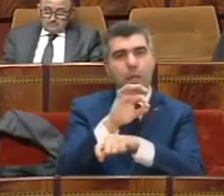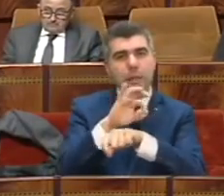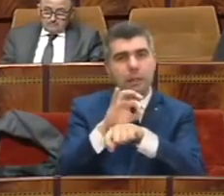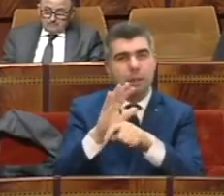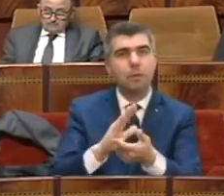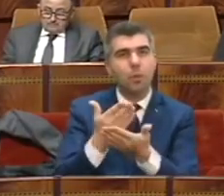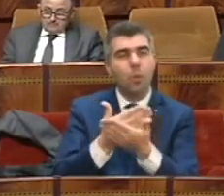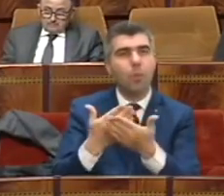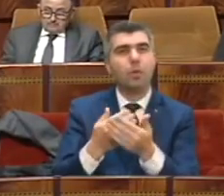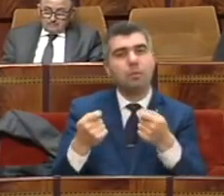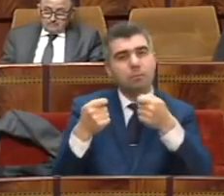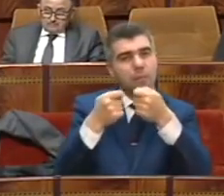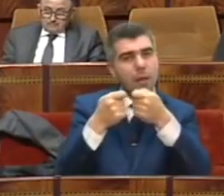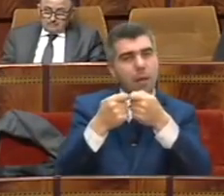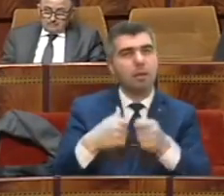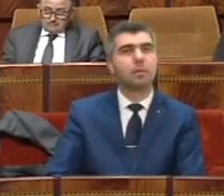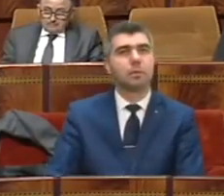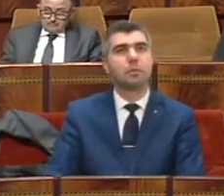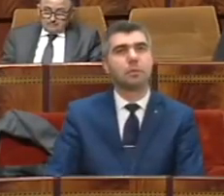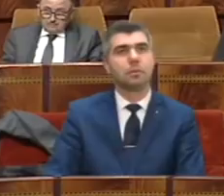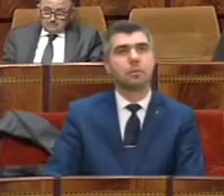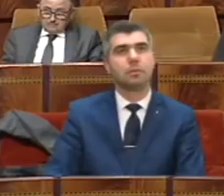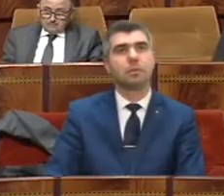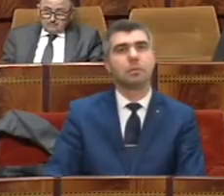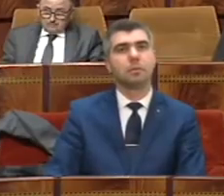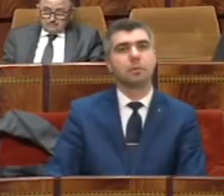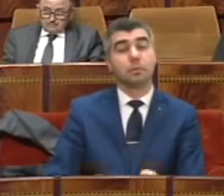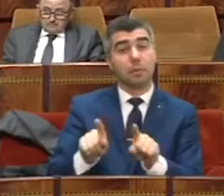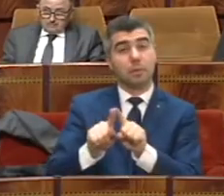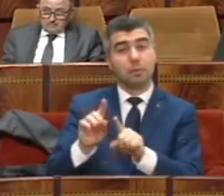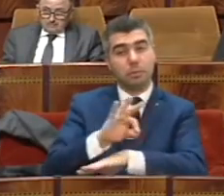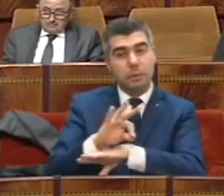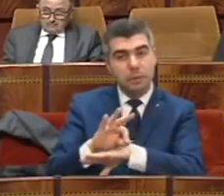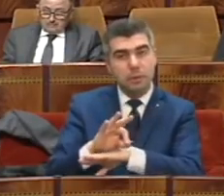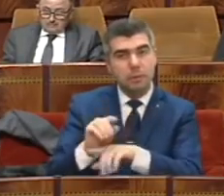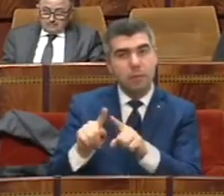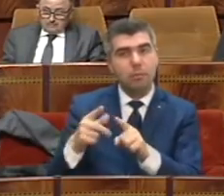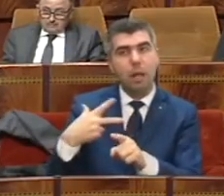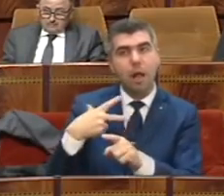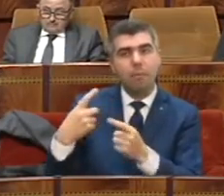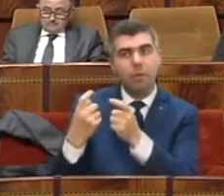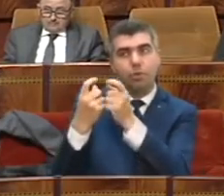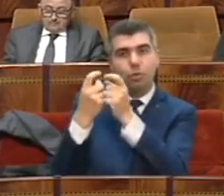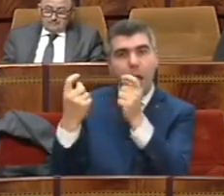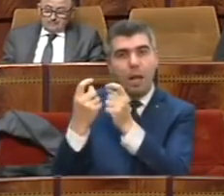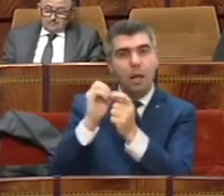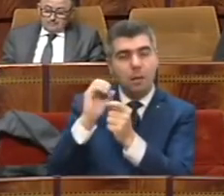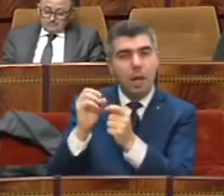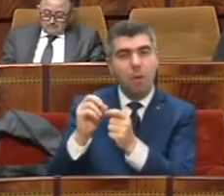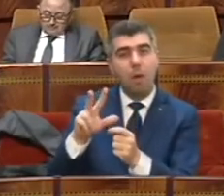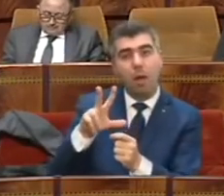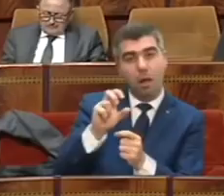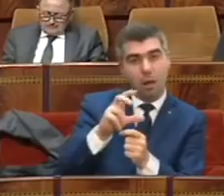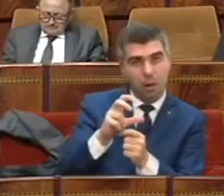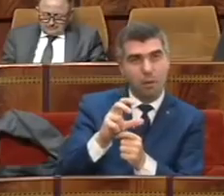ما بين الملائمة ما بين ما بين ما بين الإدارة والمستثمر. المستثمر راه كي اليوم